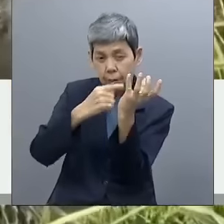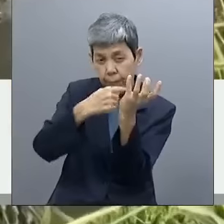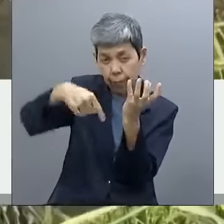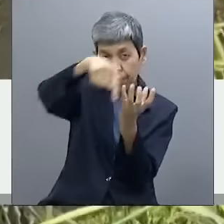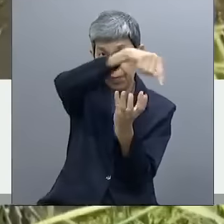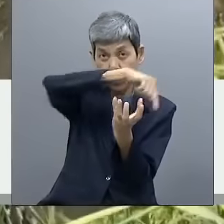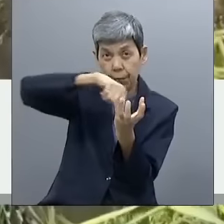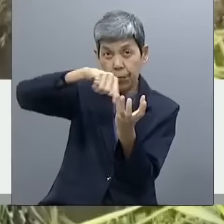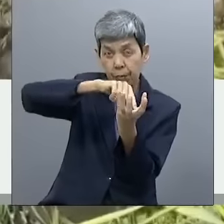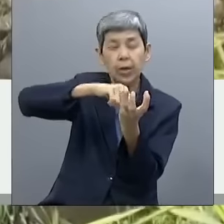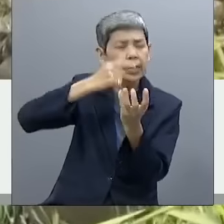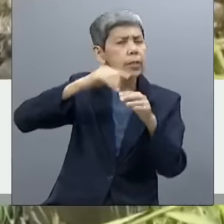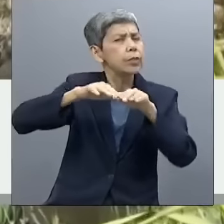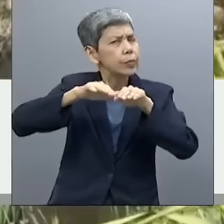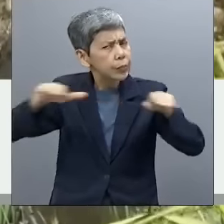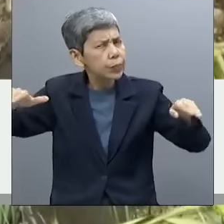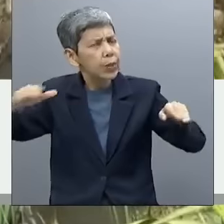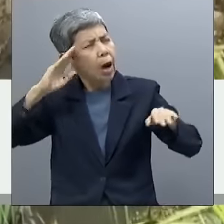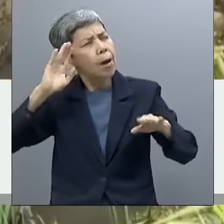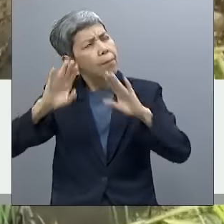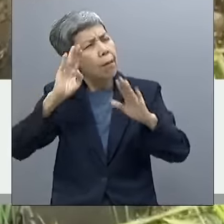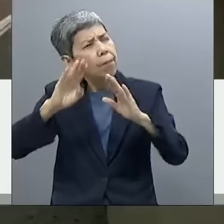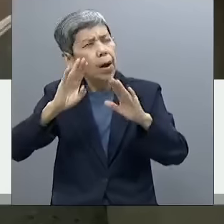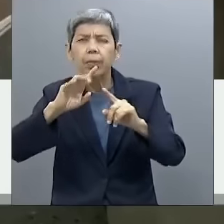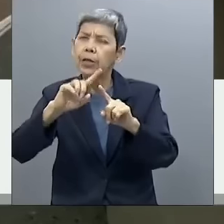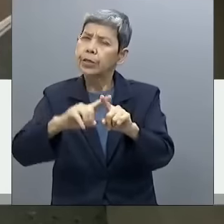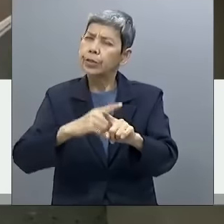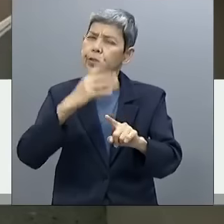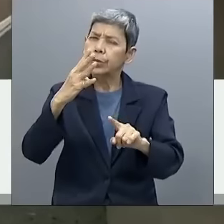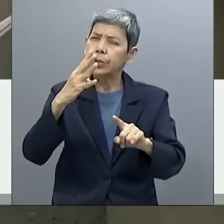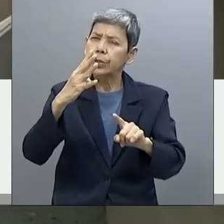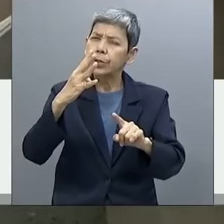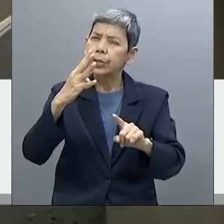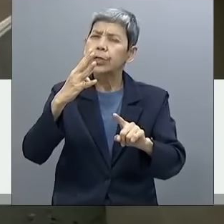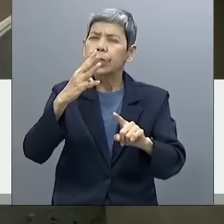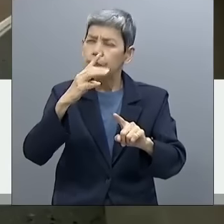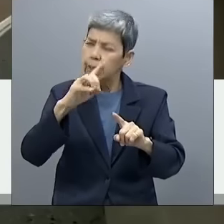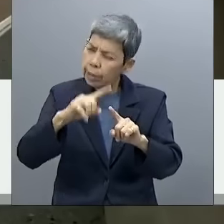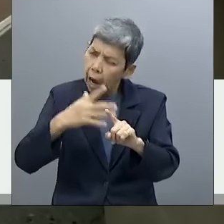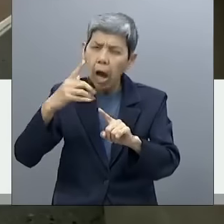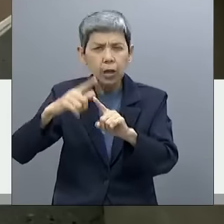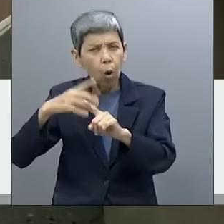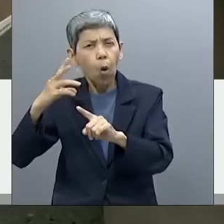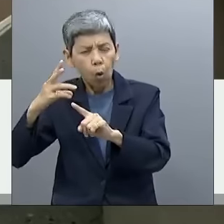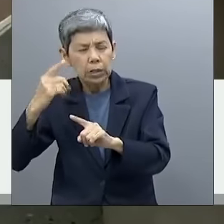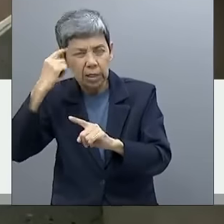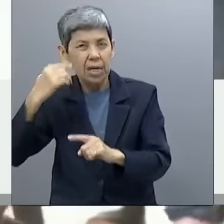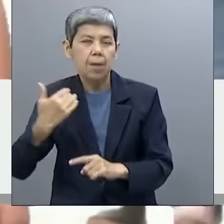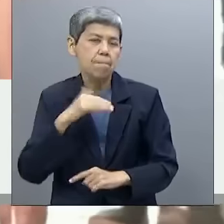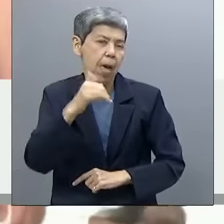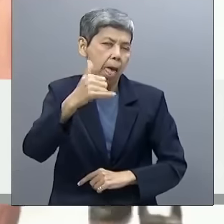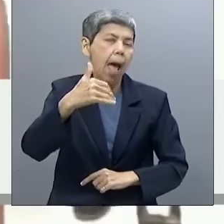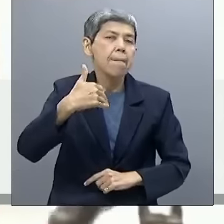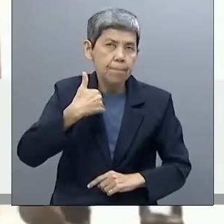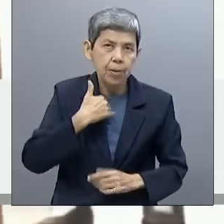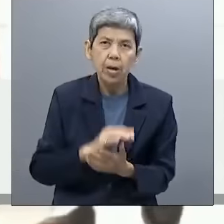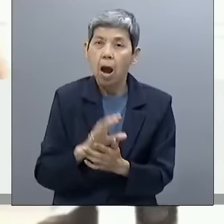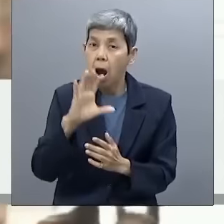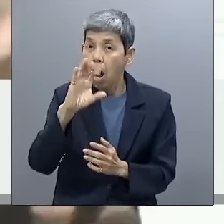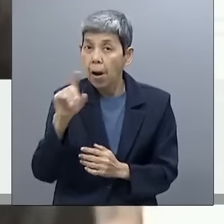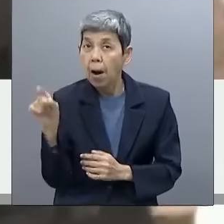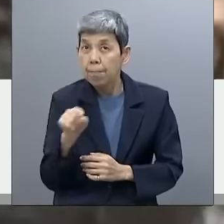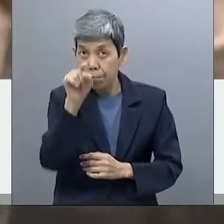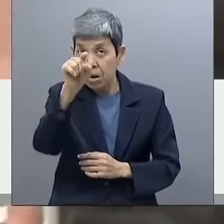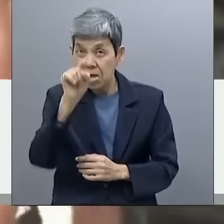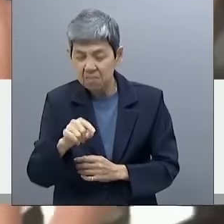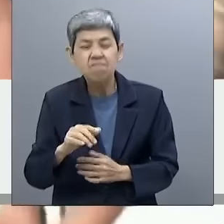จะกลับเข้าสู่ภาวะปกติกันสักประมาณเมเมษายนถึงมิถุนายนปีนี้แต่ก็มีความเป็นไปได้ 55%ด้วยกันค่ะ